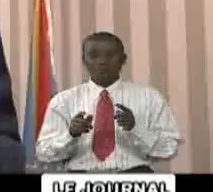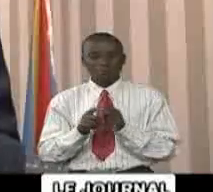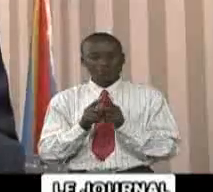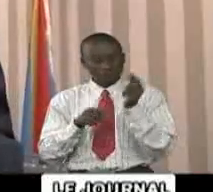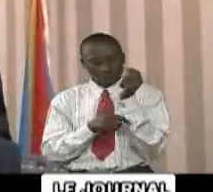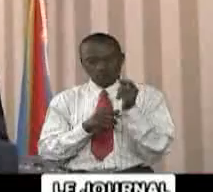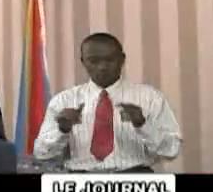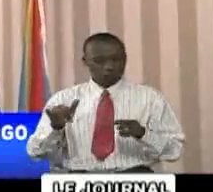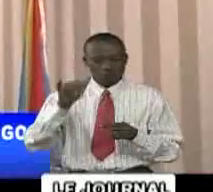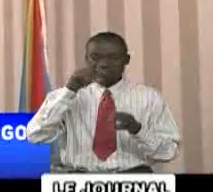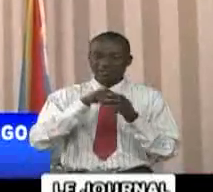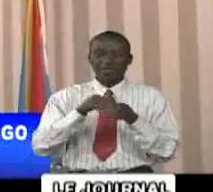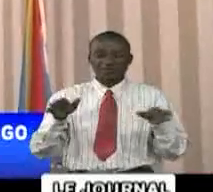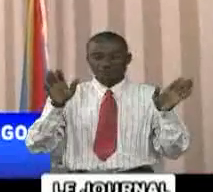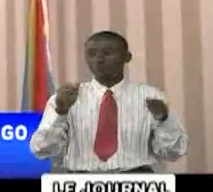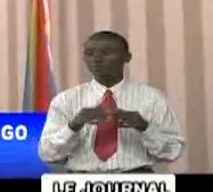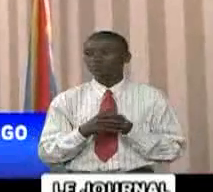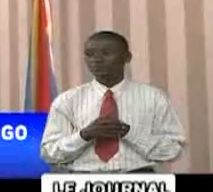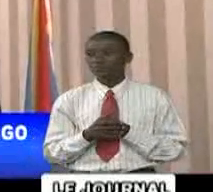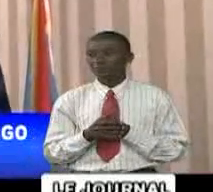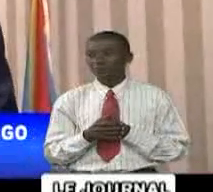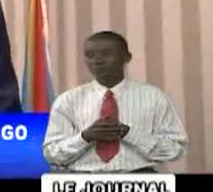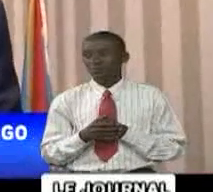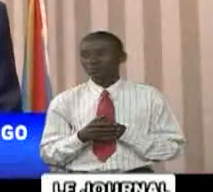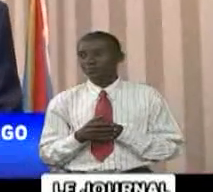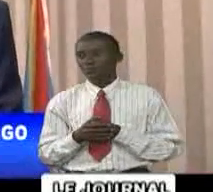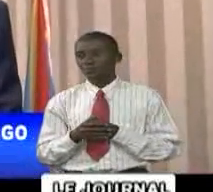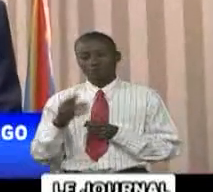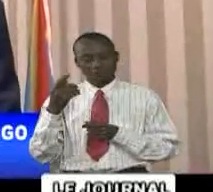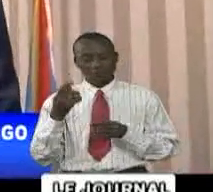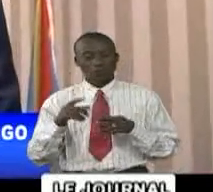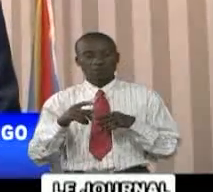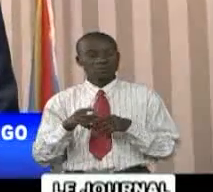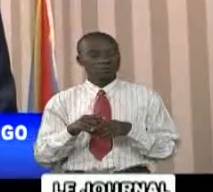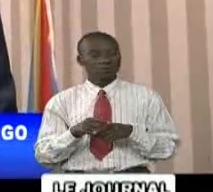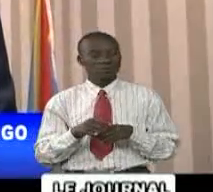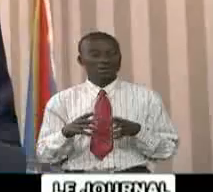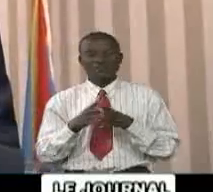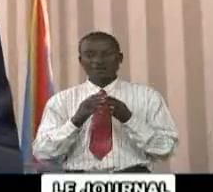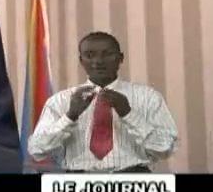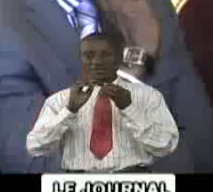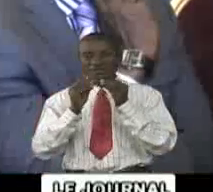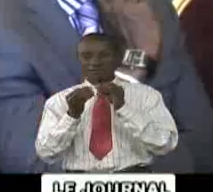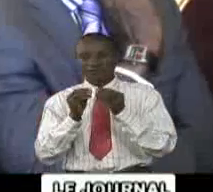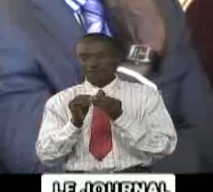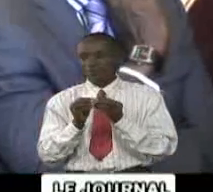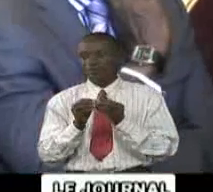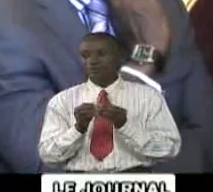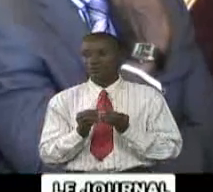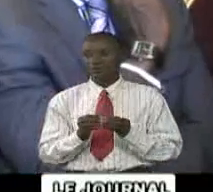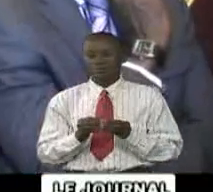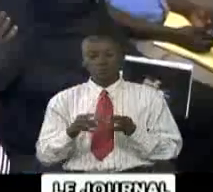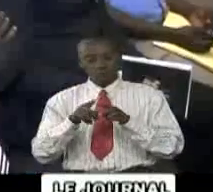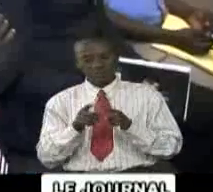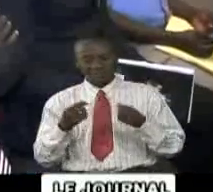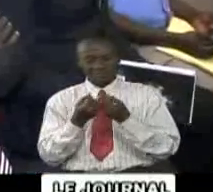aérien. Selon les chiffres fournis par notre bureau permanent d'enquête d'accidents et incidents d'aviation, de 2007